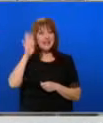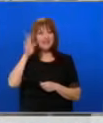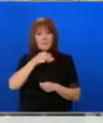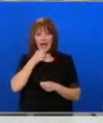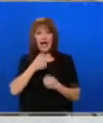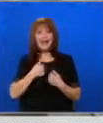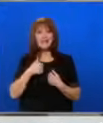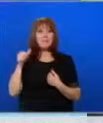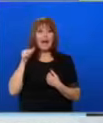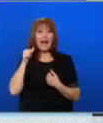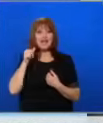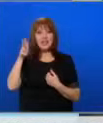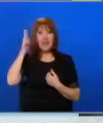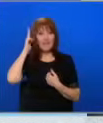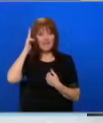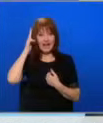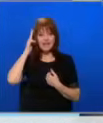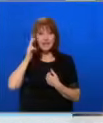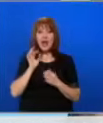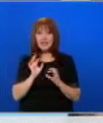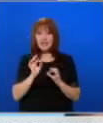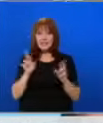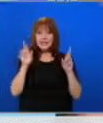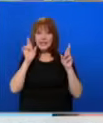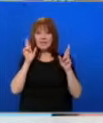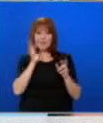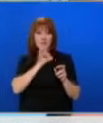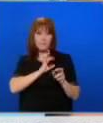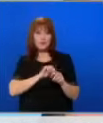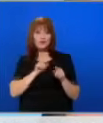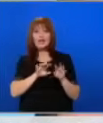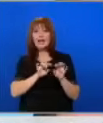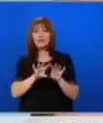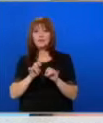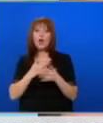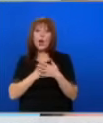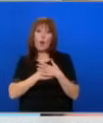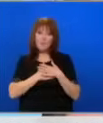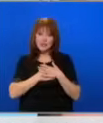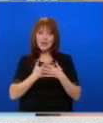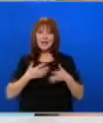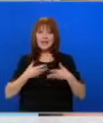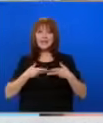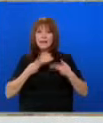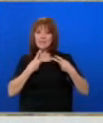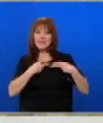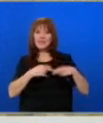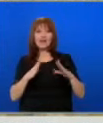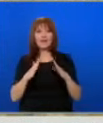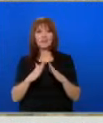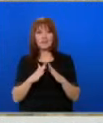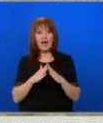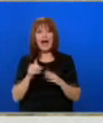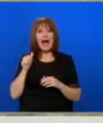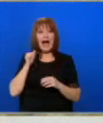съм Алекс, във Франция съм, Тулуза. Наистина се надявам да получиш това съобщение. Обичам те, искам да се върна у дома.